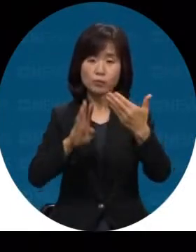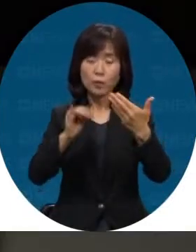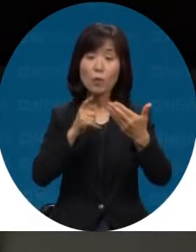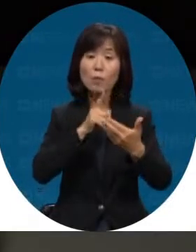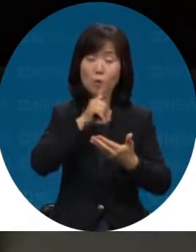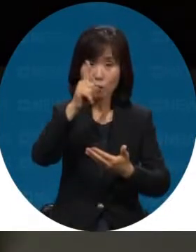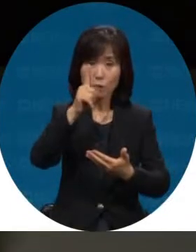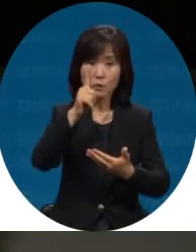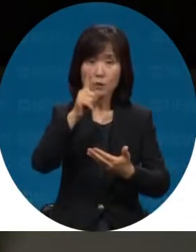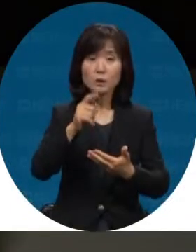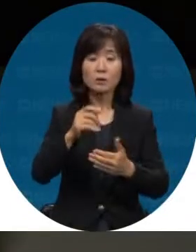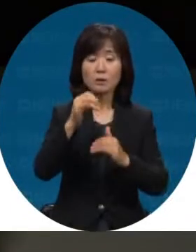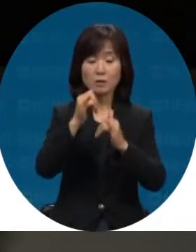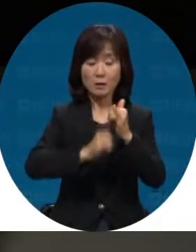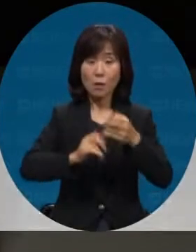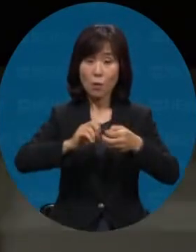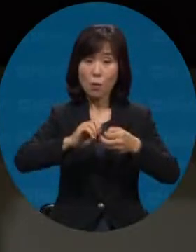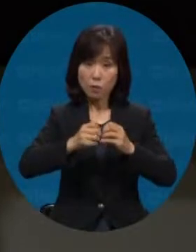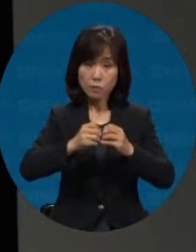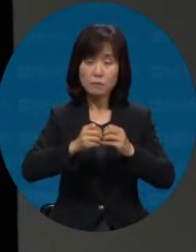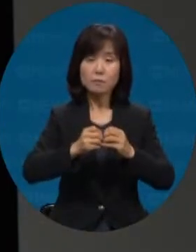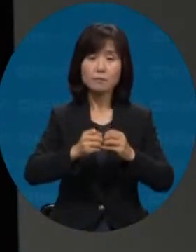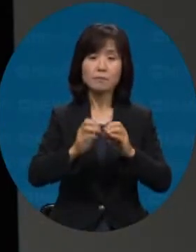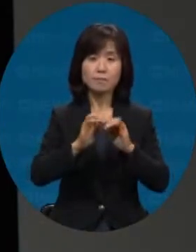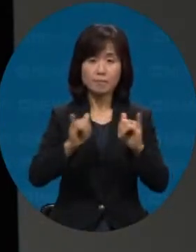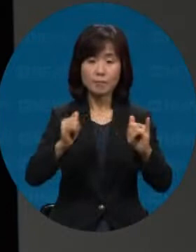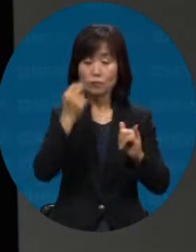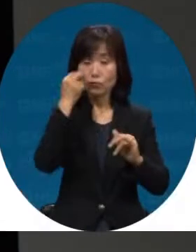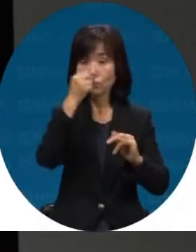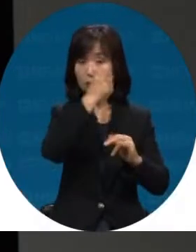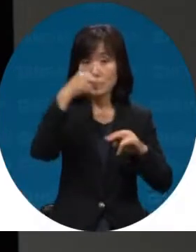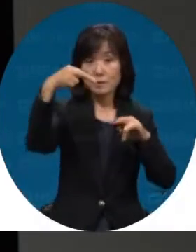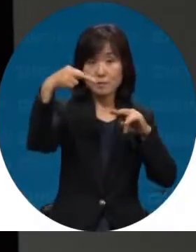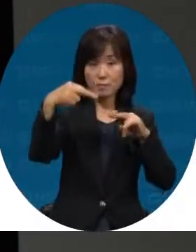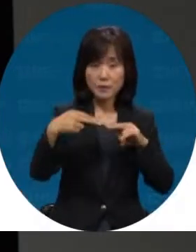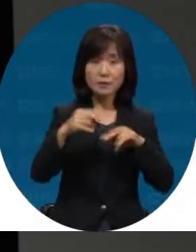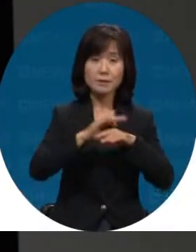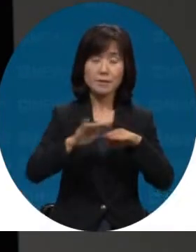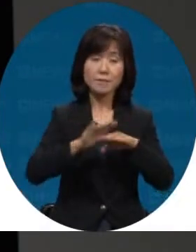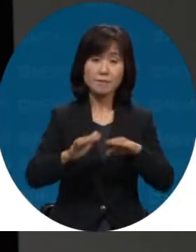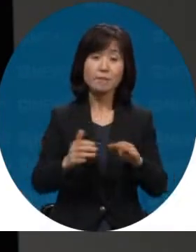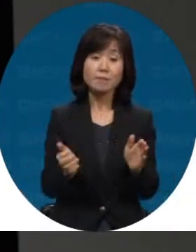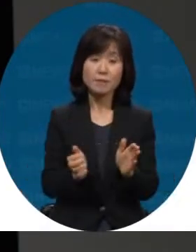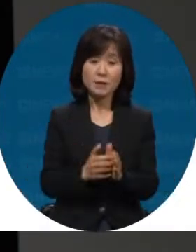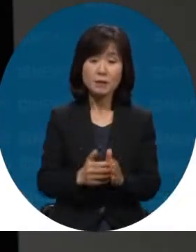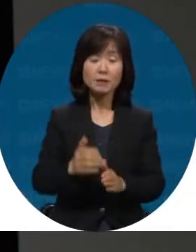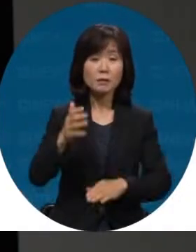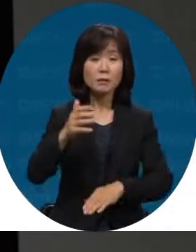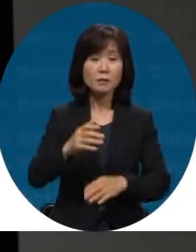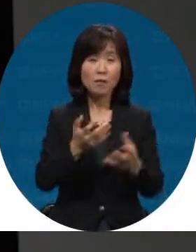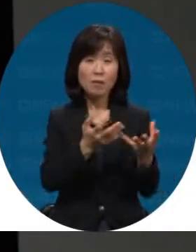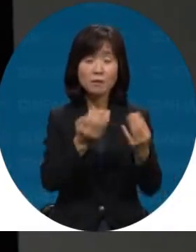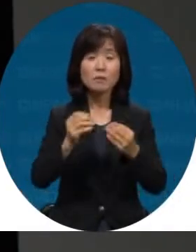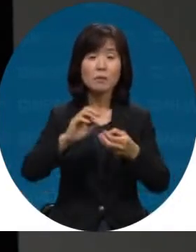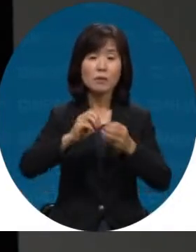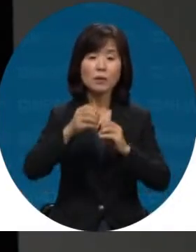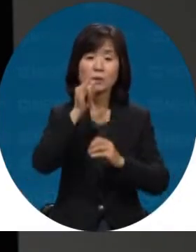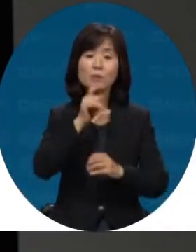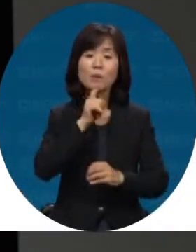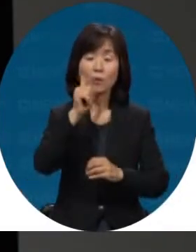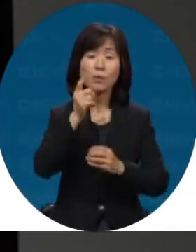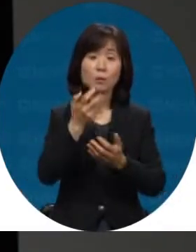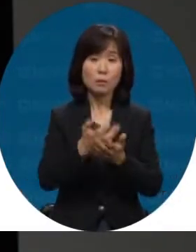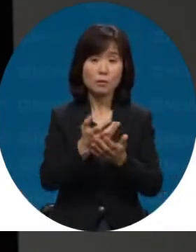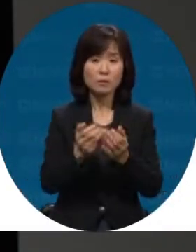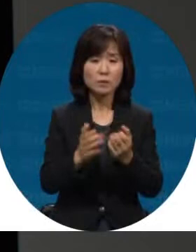눈높이에서 잘 풀어냈다는 평가입니다. 다중에 왜곡이 있는 보고서이기 때문에 사실 연구자들도